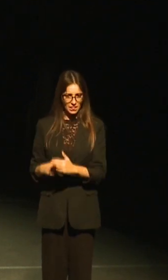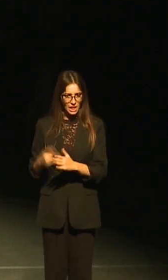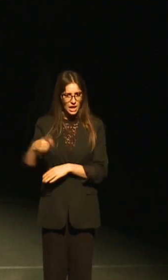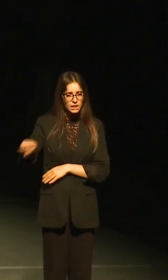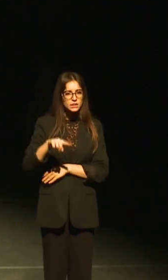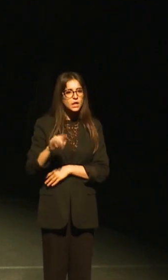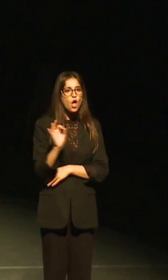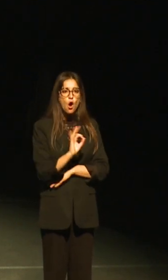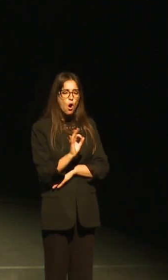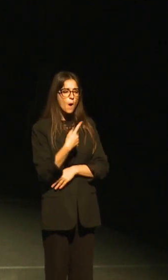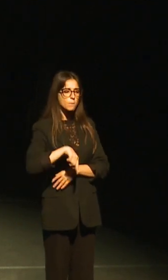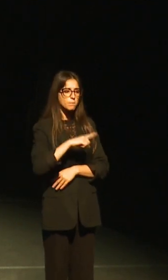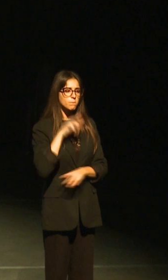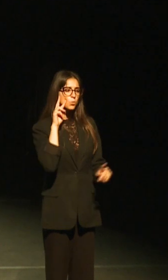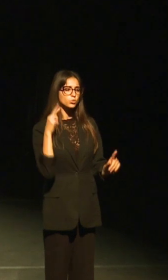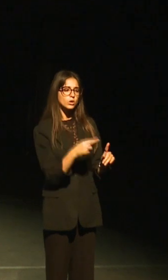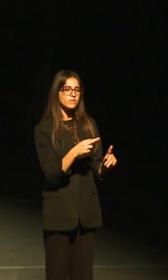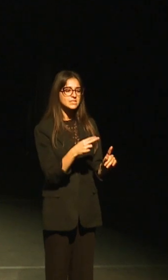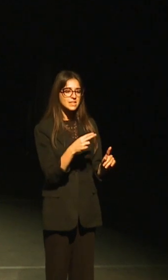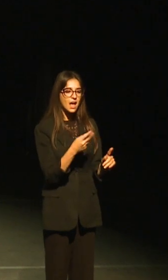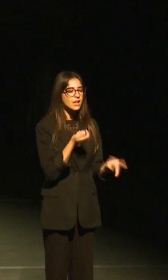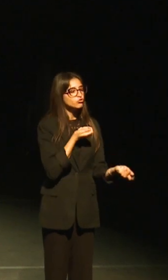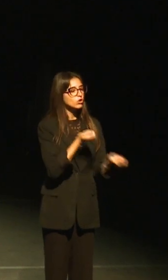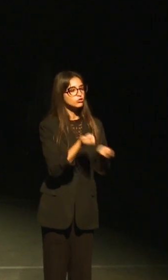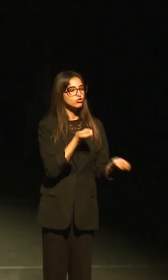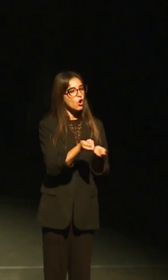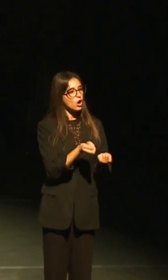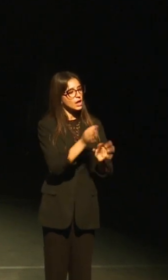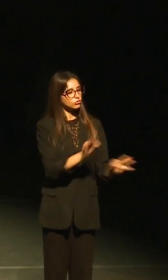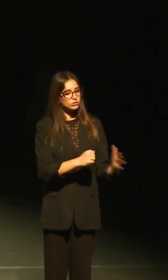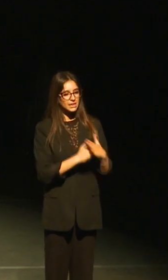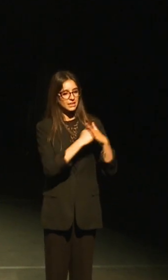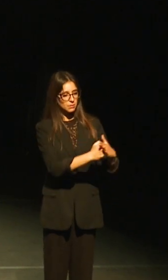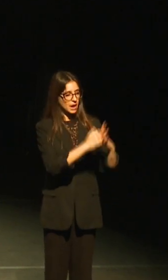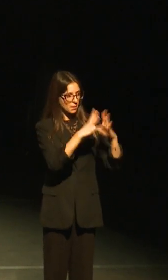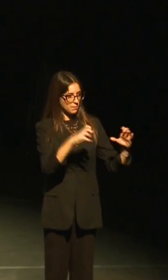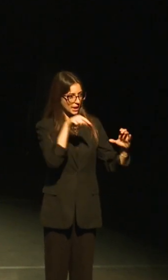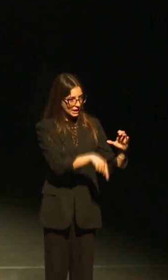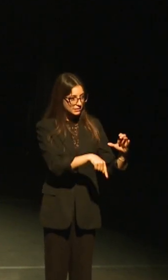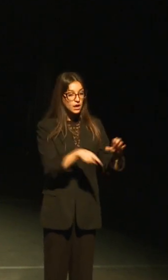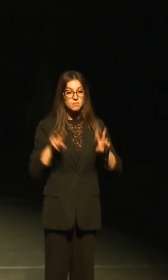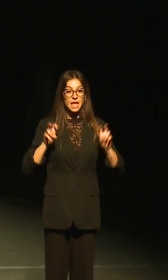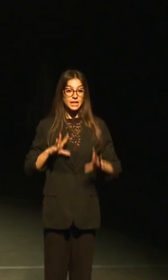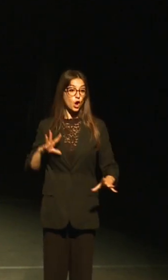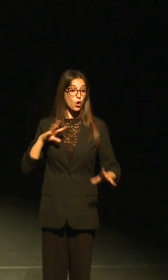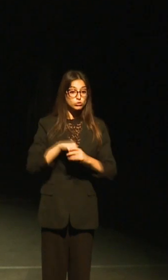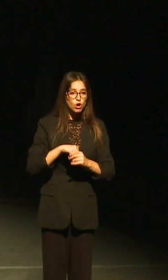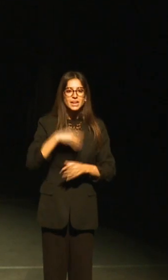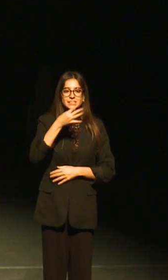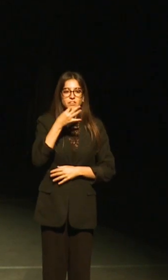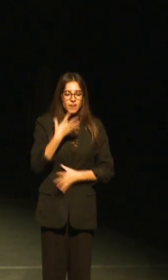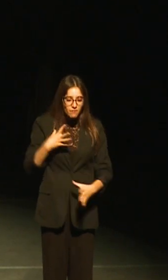di una gestione sostenibile delle imprese e l'inclusione a tutti gli effetti un elemento interno alla